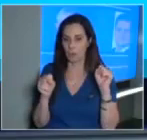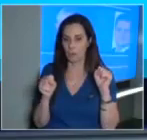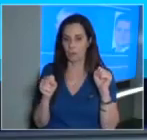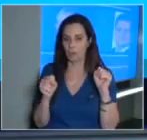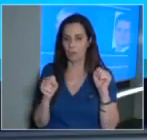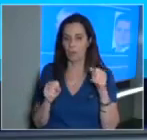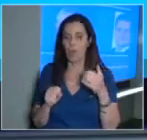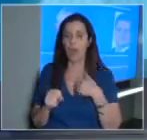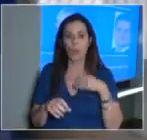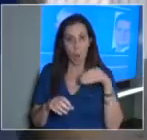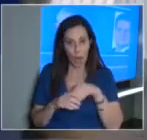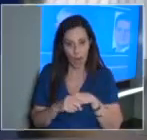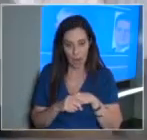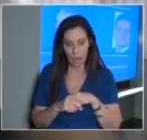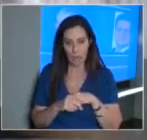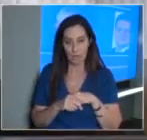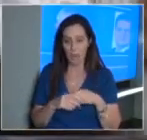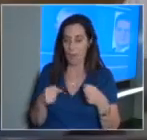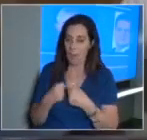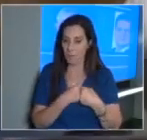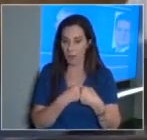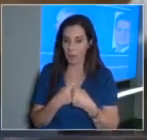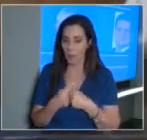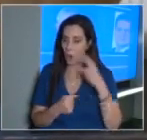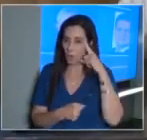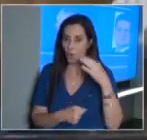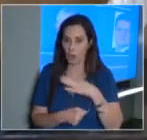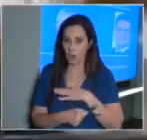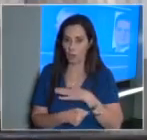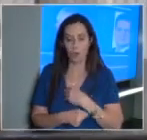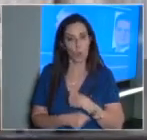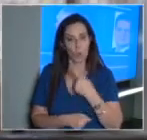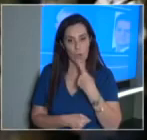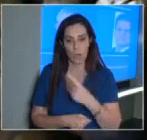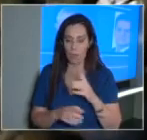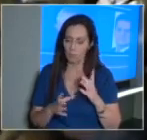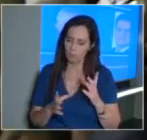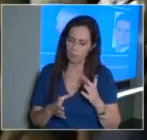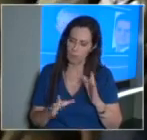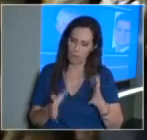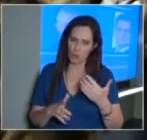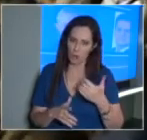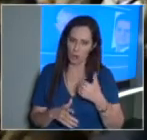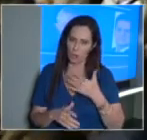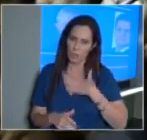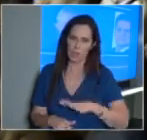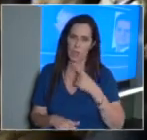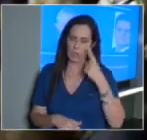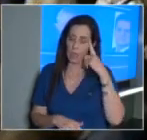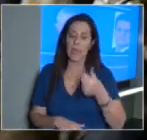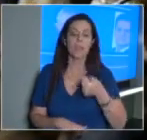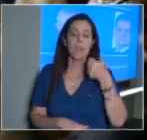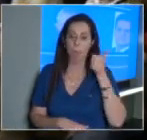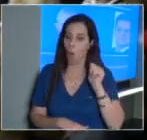עורכיה. אנחנו חלק מהמאבק הזה, העמדות שלנו, אנחנו נביע אותם בדרכים שאנחנו נמצא לנכון.